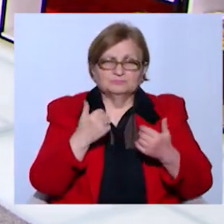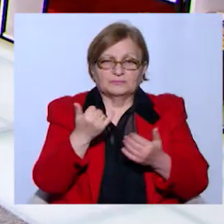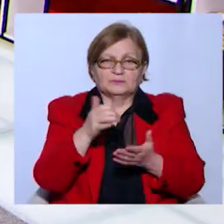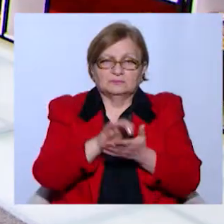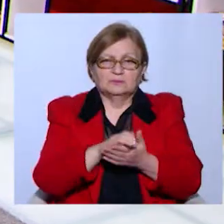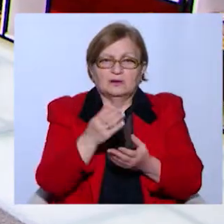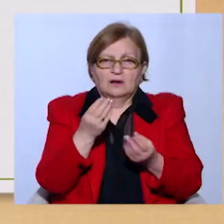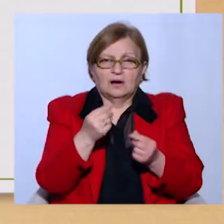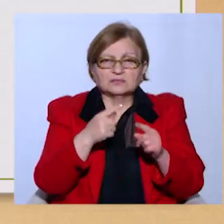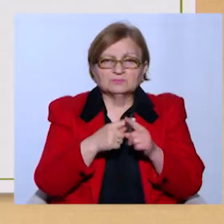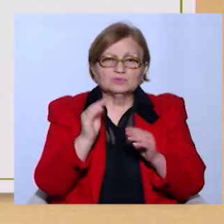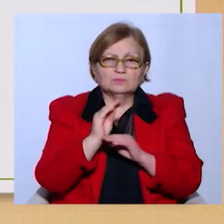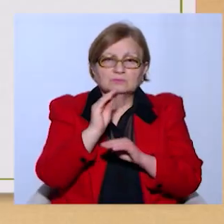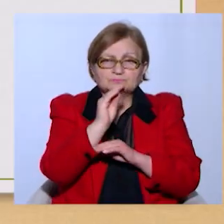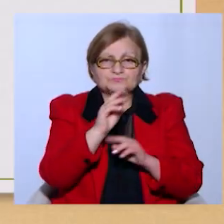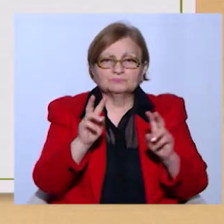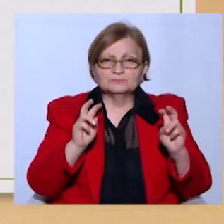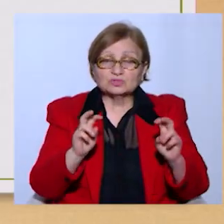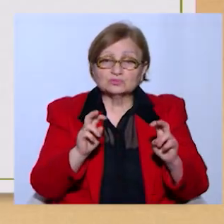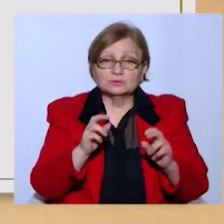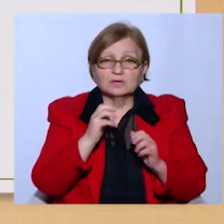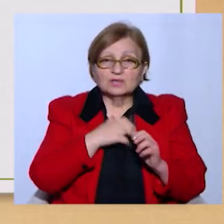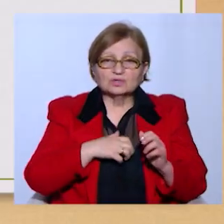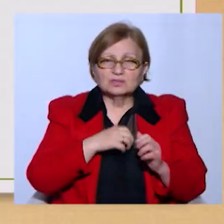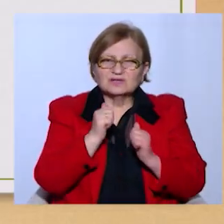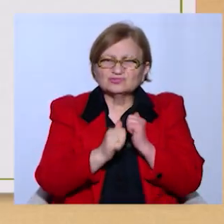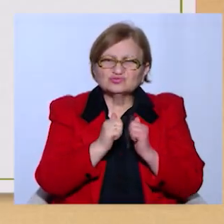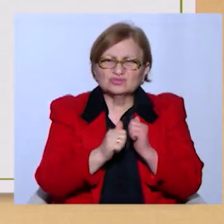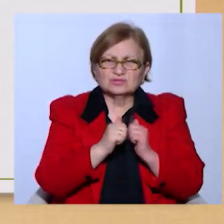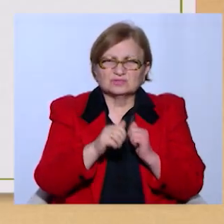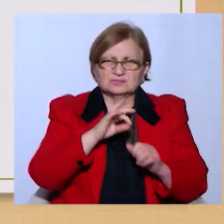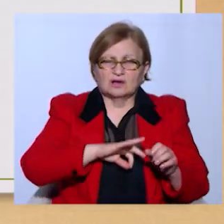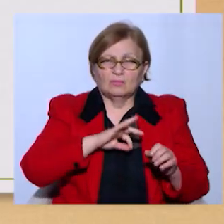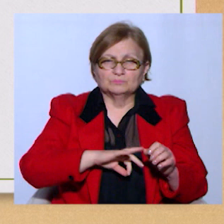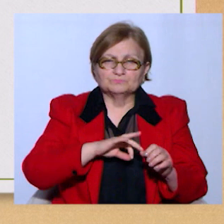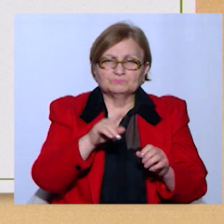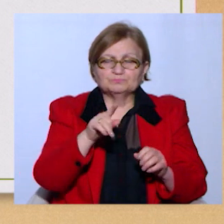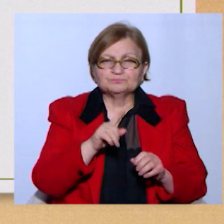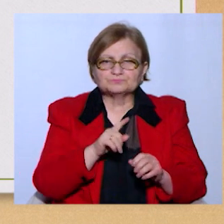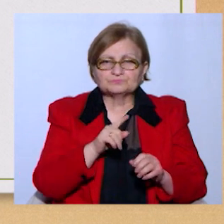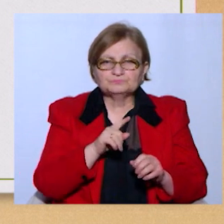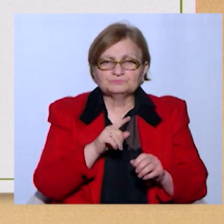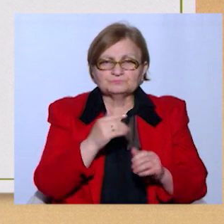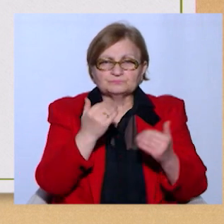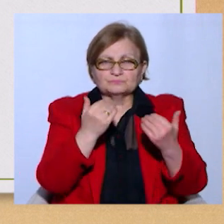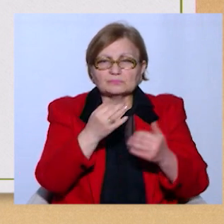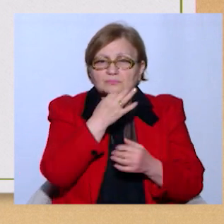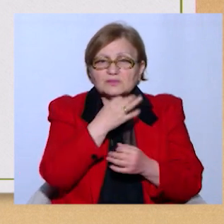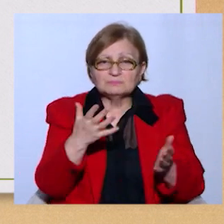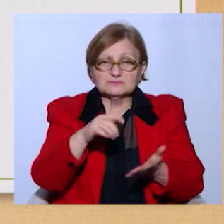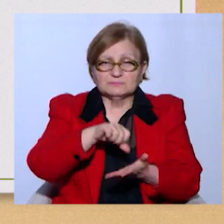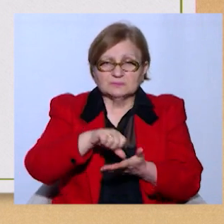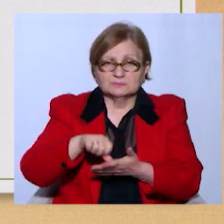გაგაცნობთ არითმეტიკული პროგრესიის მნიშვნელოვან და ხშირად გამოყენებად თვისებას, რომ ნებისმიერი